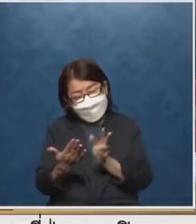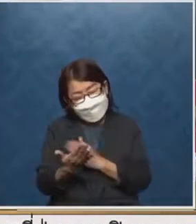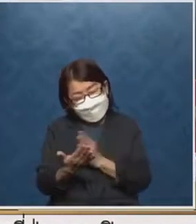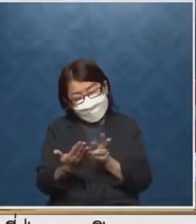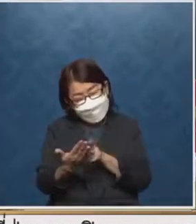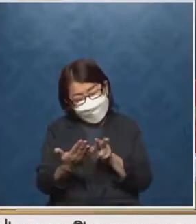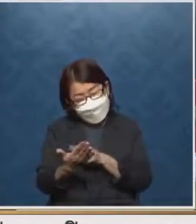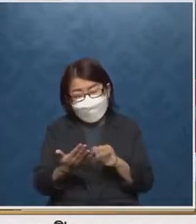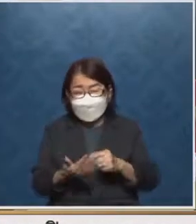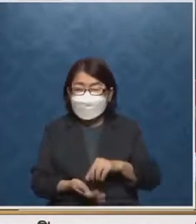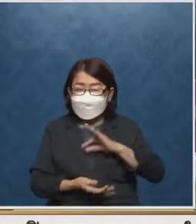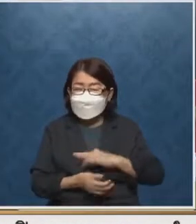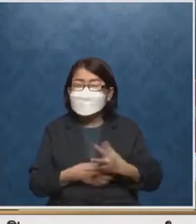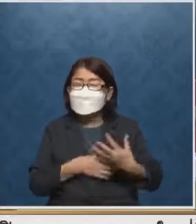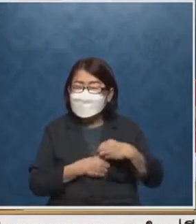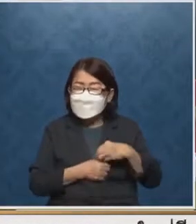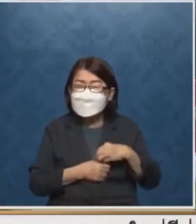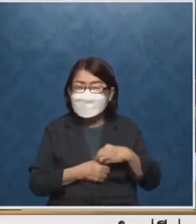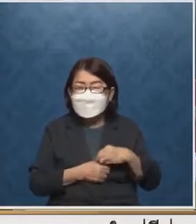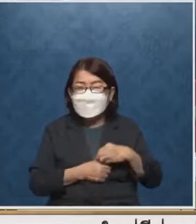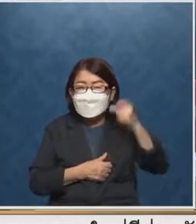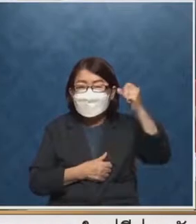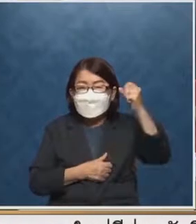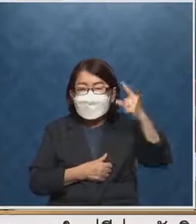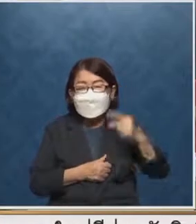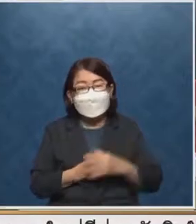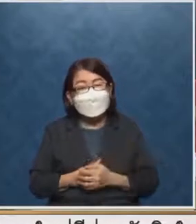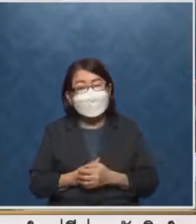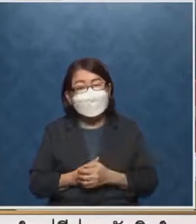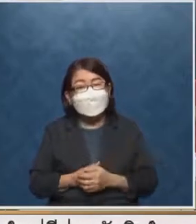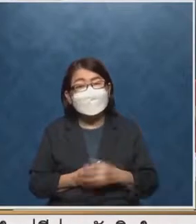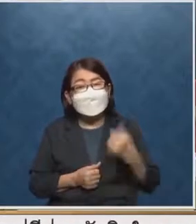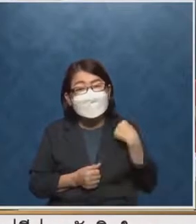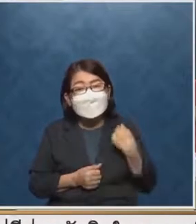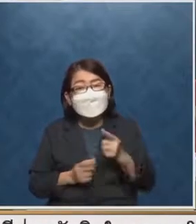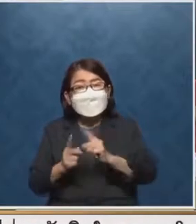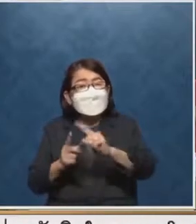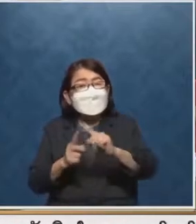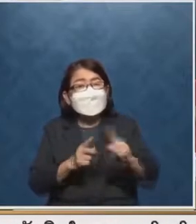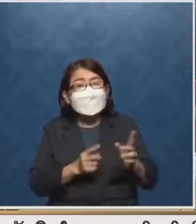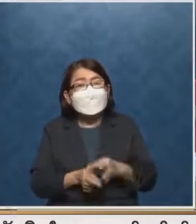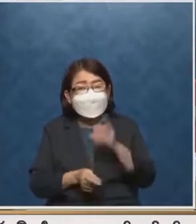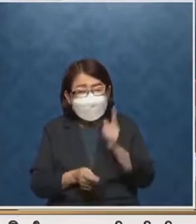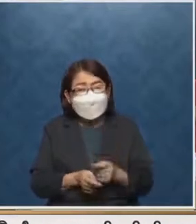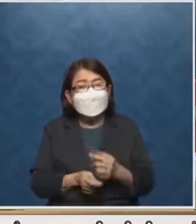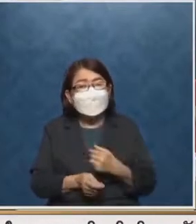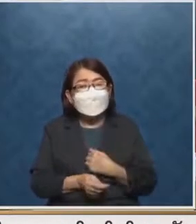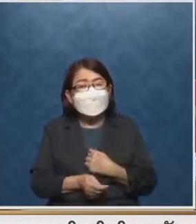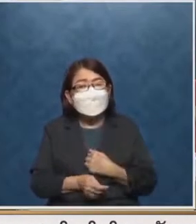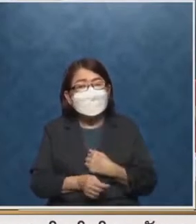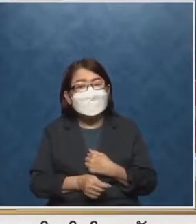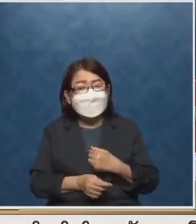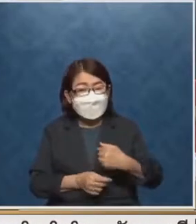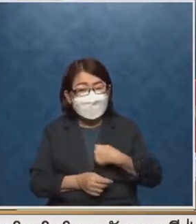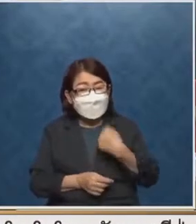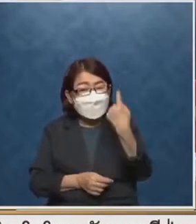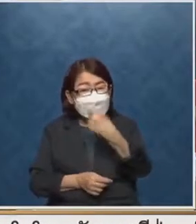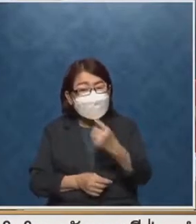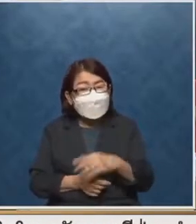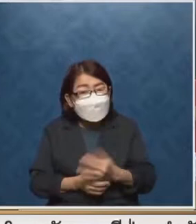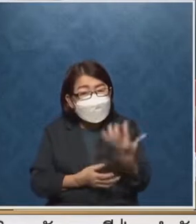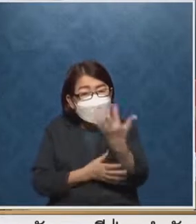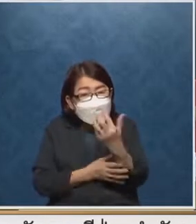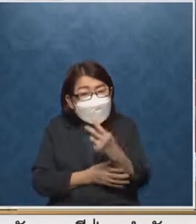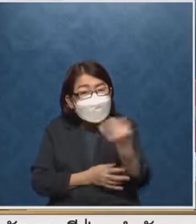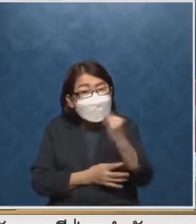อ่อนโยนในจิตใจสื่อที่ไหนก็ทำอะไรไม่ได้ล่ะครับถ้าเขามีเกราะป้องกันที่ดีพื้นฐ